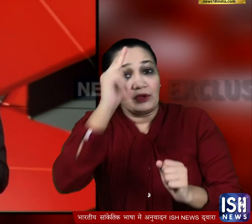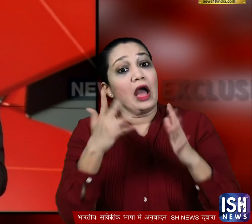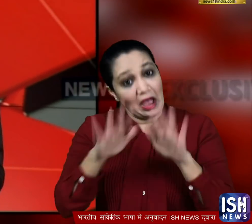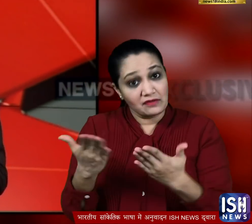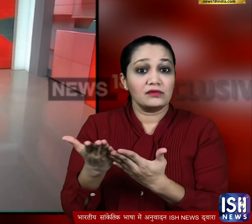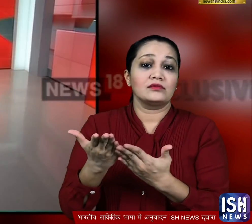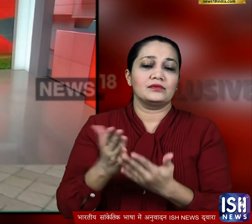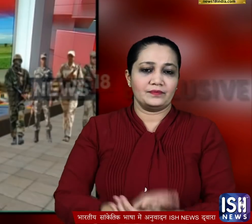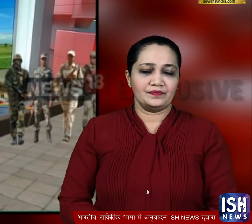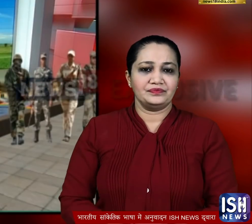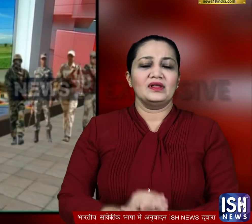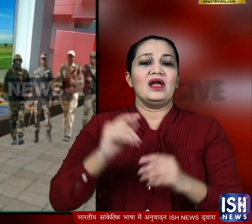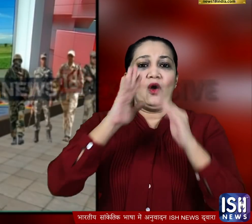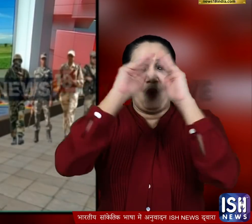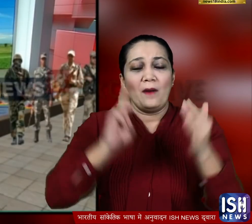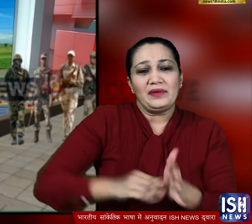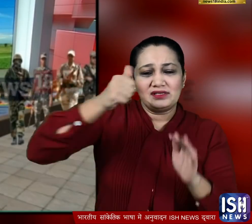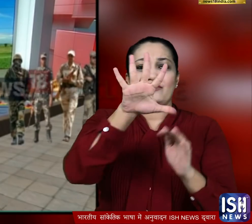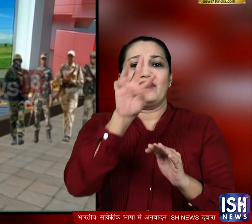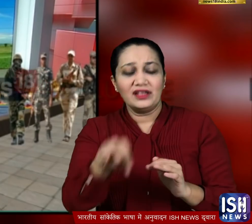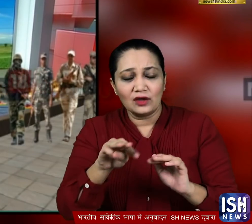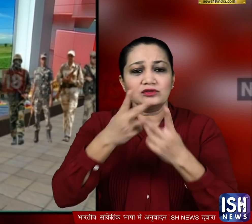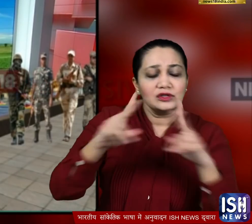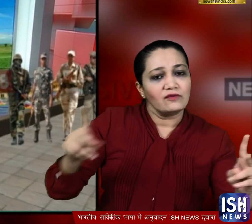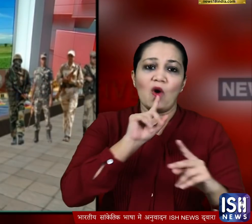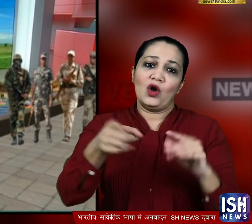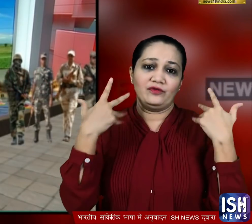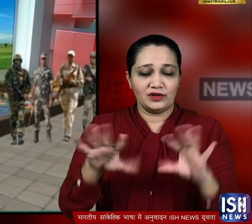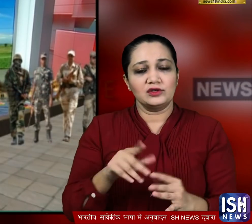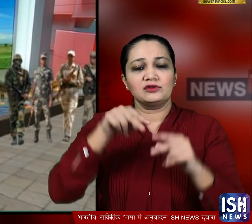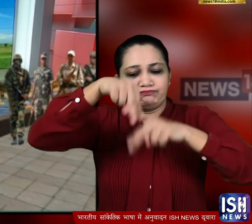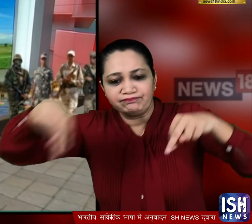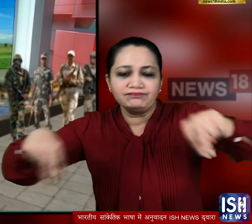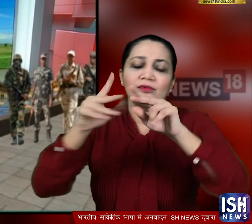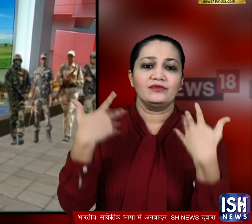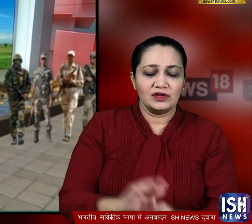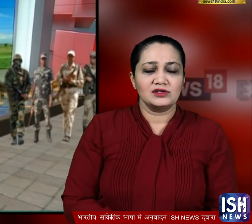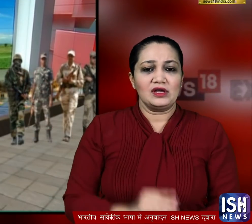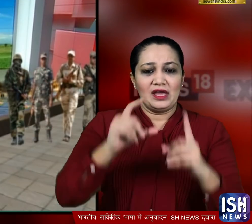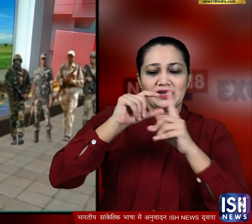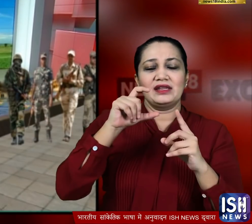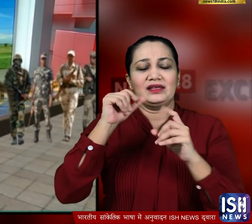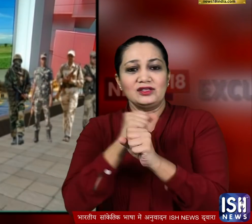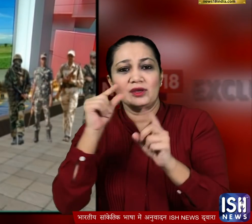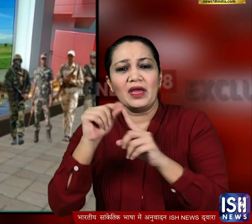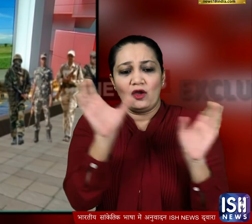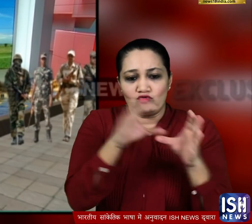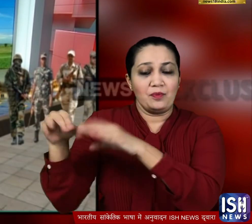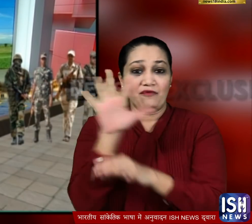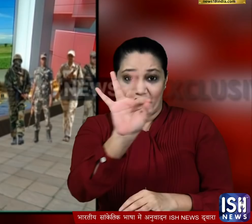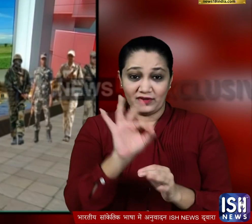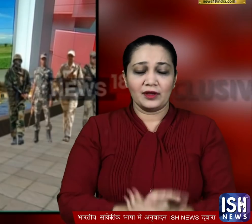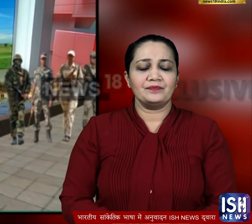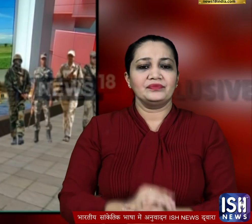चलाने से भी नहीं चक रहे। गृह मंत्रालय ने 5000 जवानों की तैनाती का आदेश दिया। डीजीपी की अपील पर आ रही इन 50 कंपनियों की